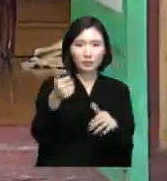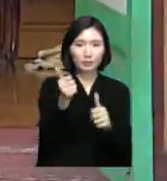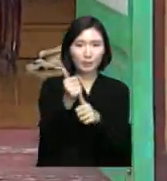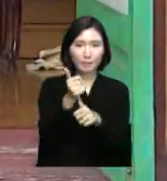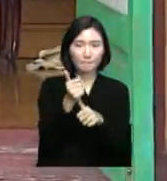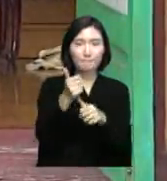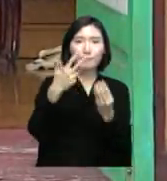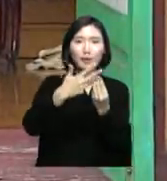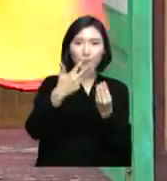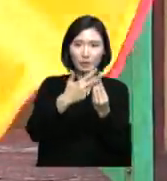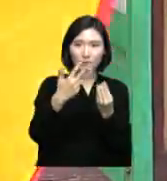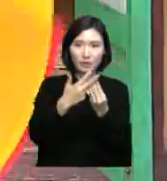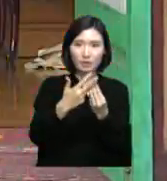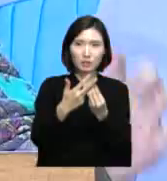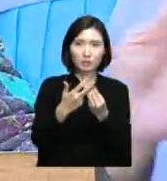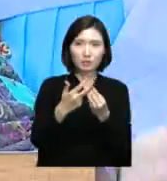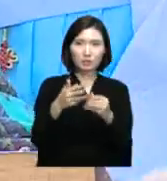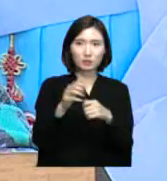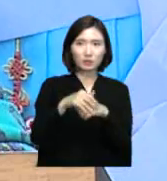무업을 이어받았습니다.